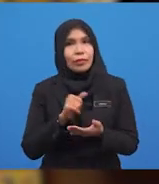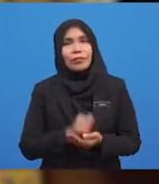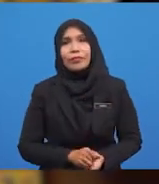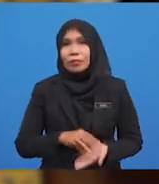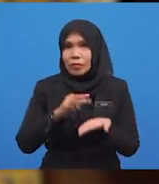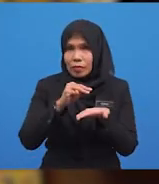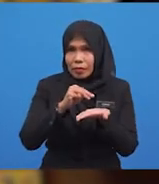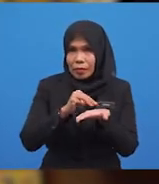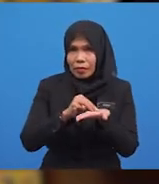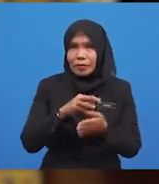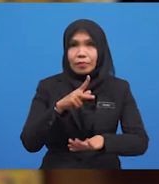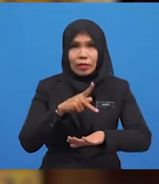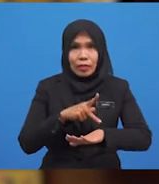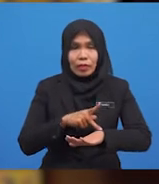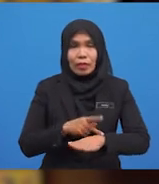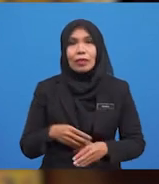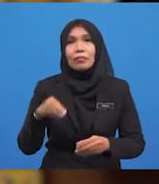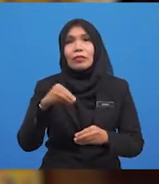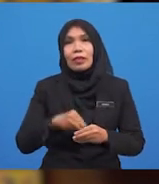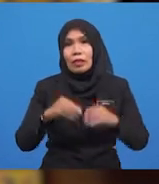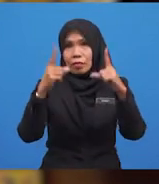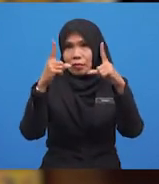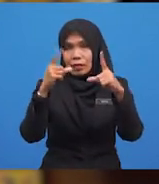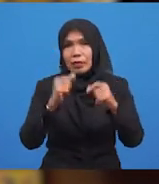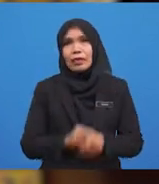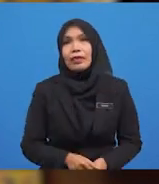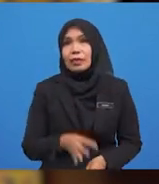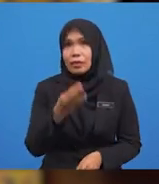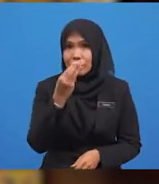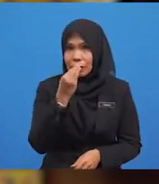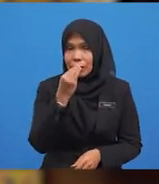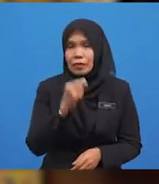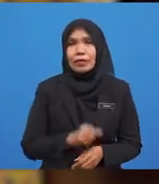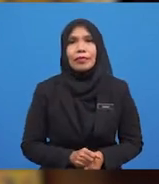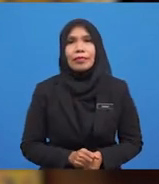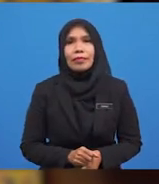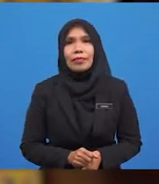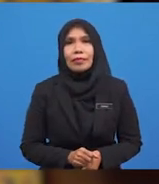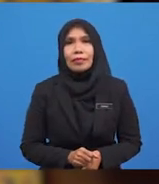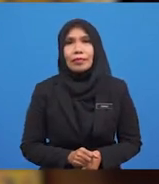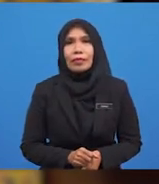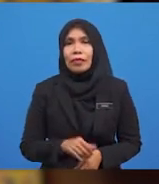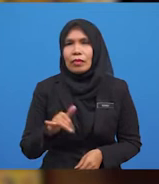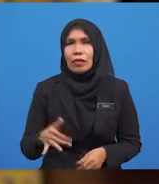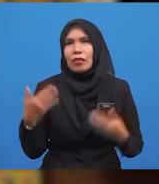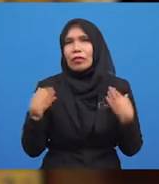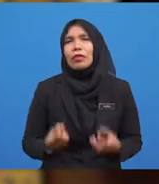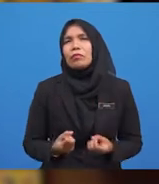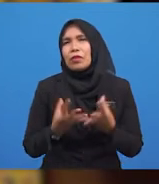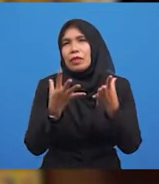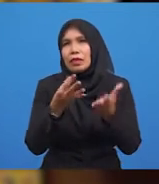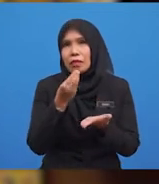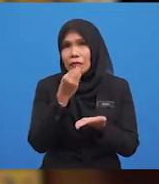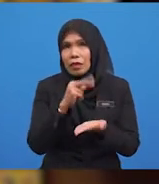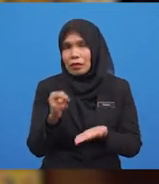Maknanya ketika dalam majlis santapan yang terhidang banyak makanan, kita